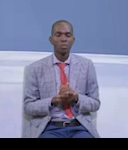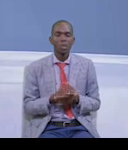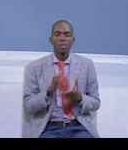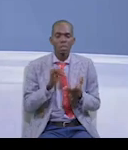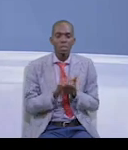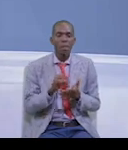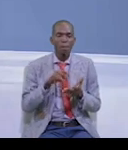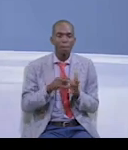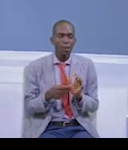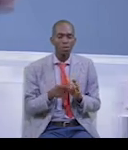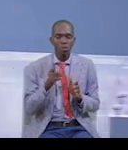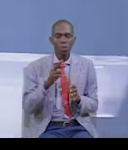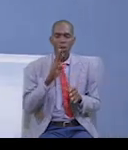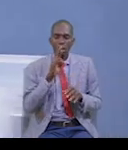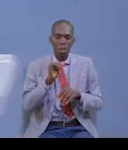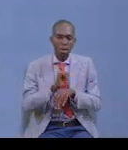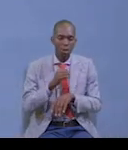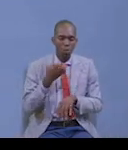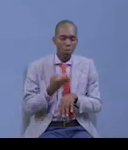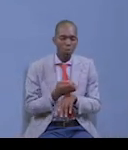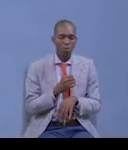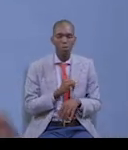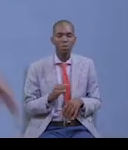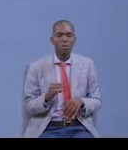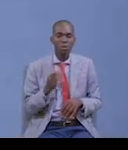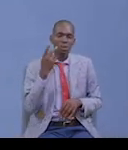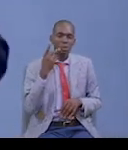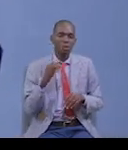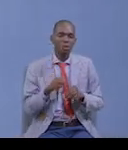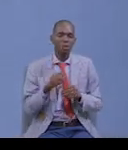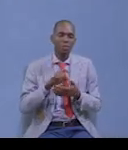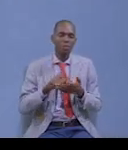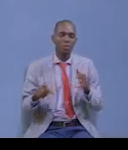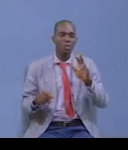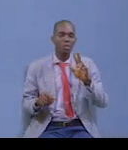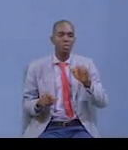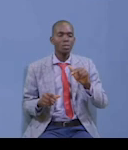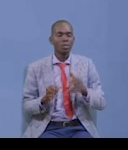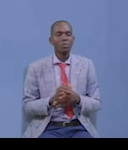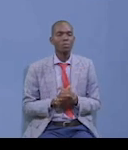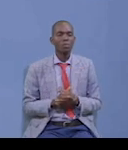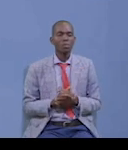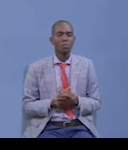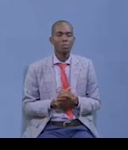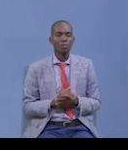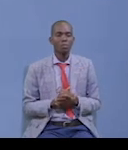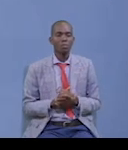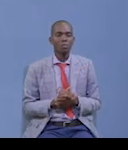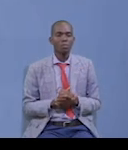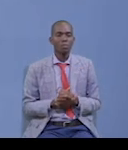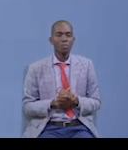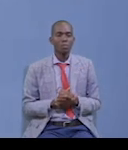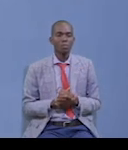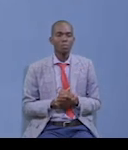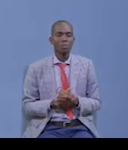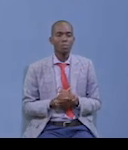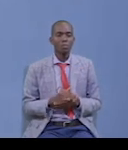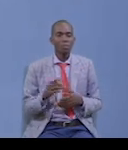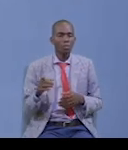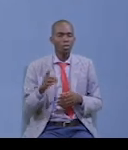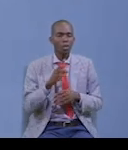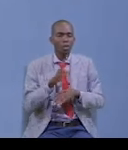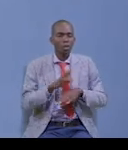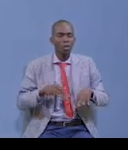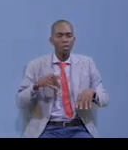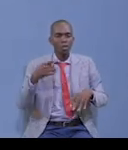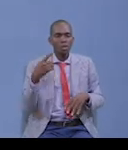productive. అదే ఉత్పత్తి దాయకత. Now in verse 13. ఇప్పుడు 13వ వచనంలో verse 13 says, he called his 10 servants